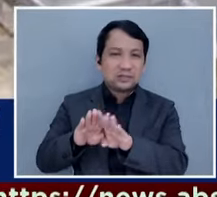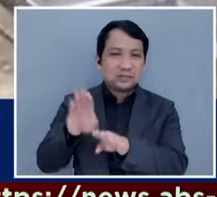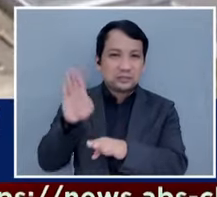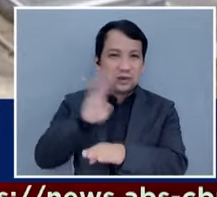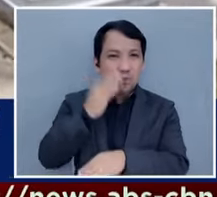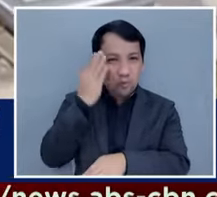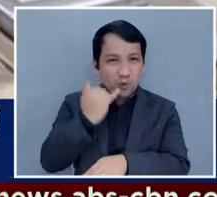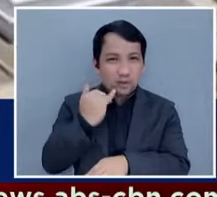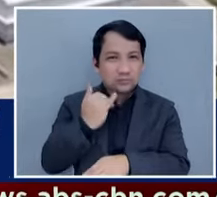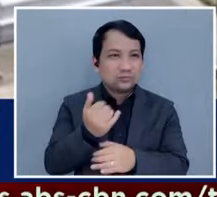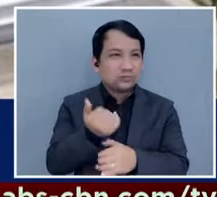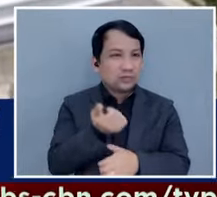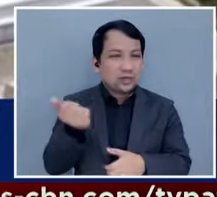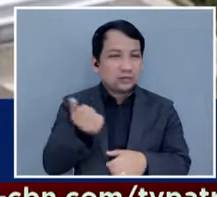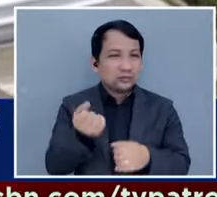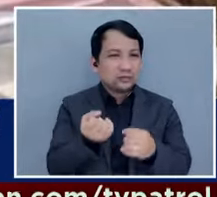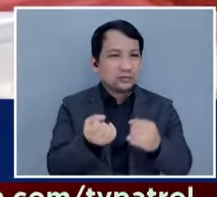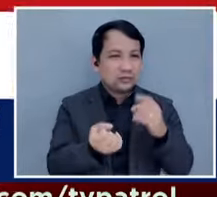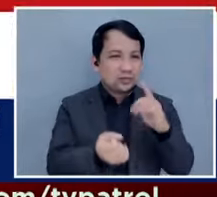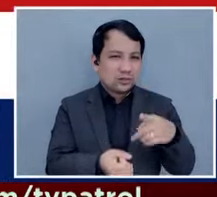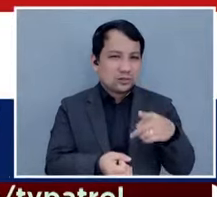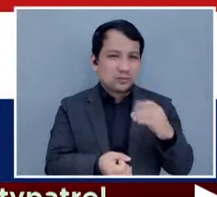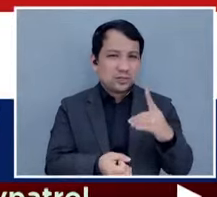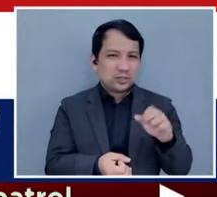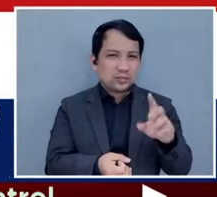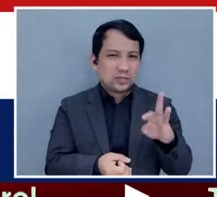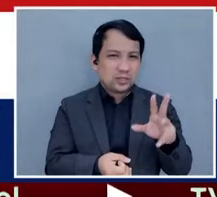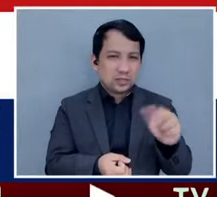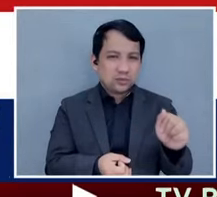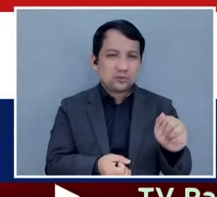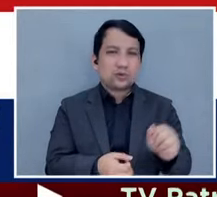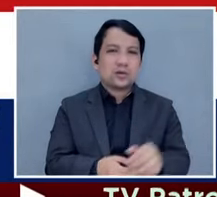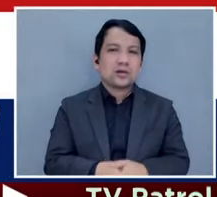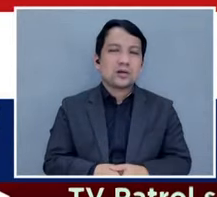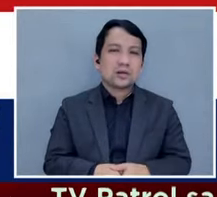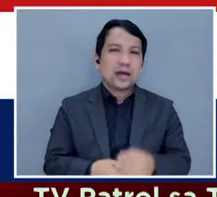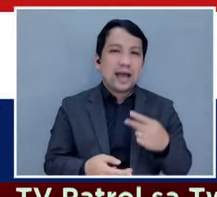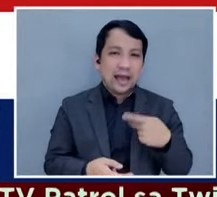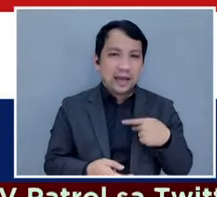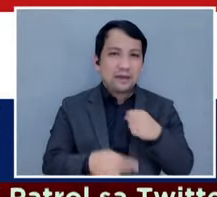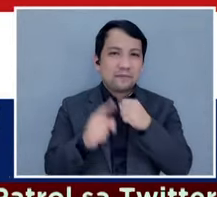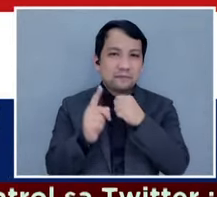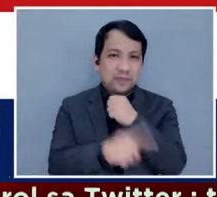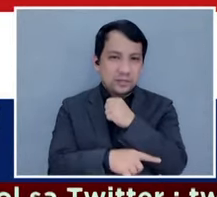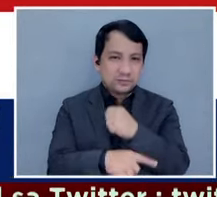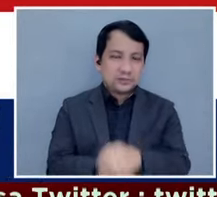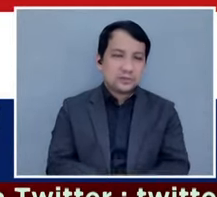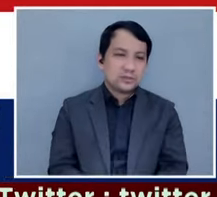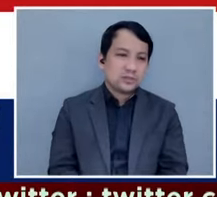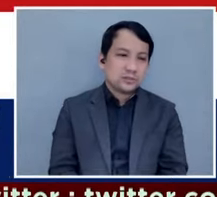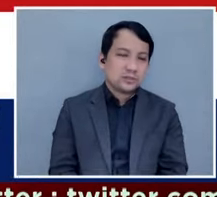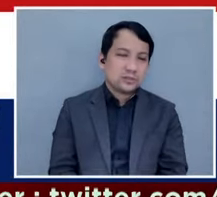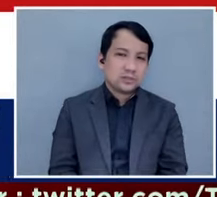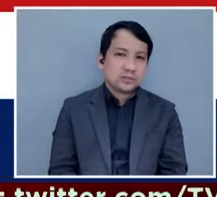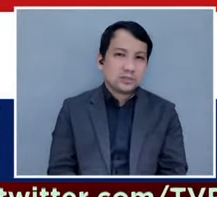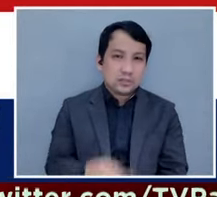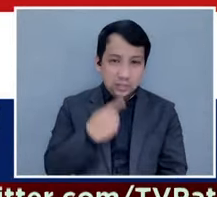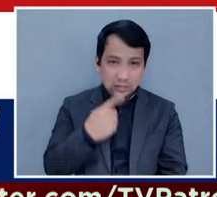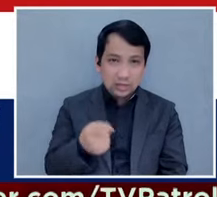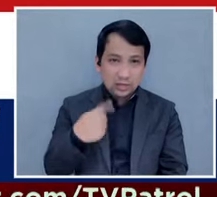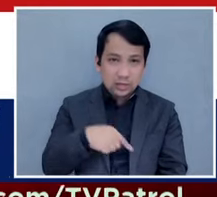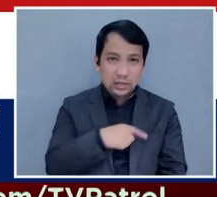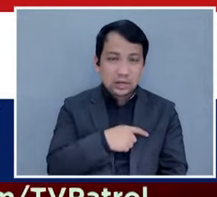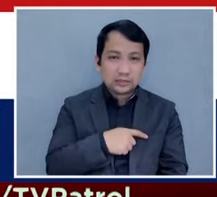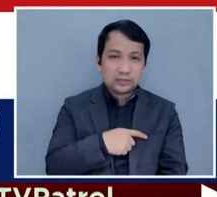pagpalya ng pagbilaw power plant. Meron pong karampatang penalties po yan at ang ating pong Energy Regulatory Commission